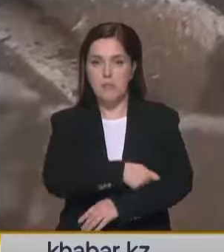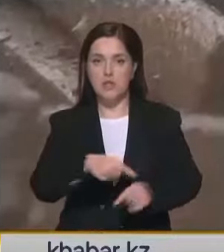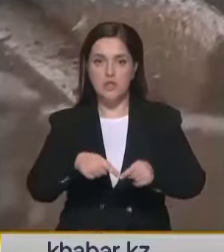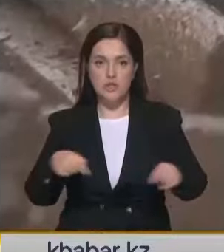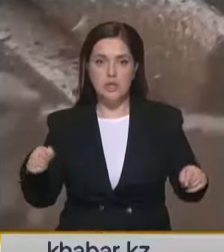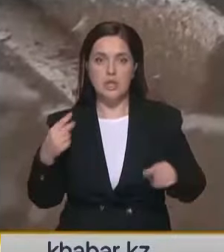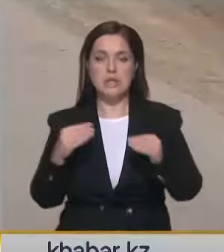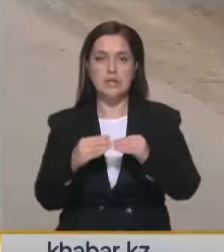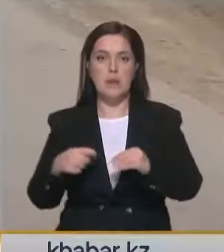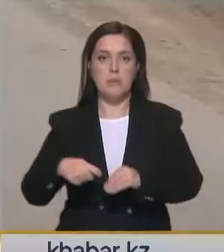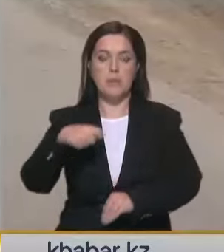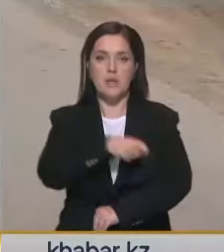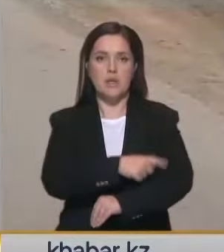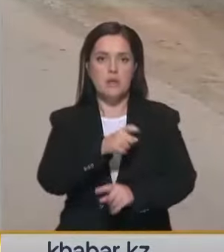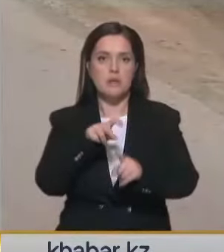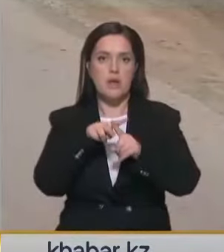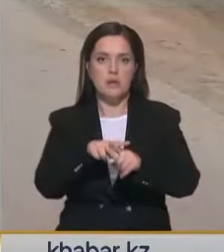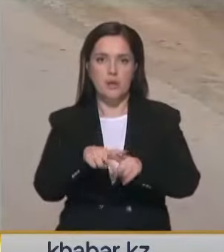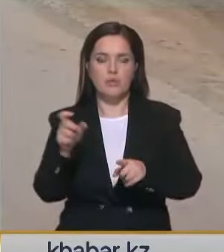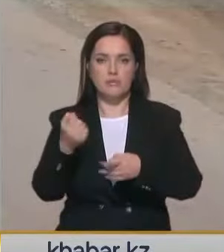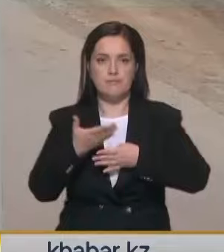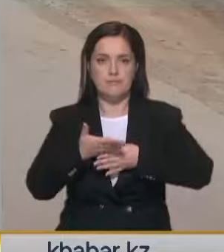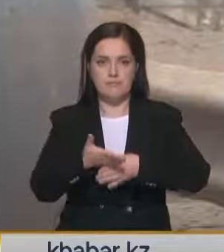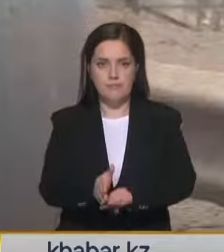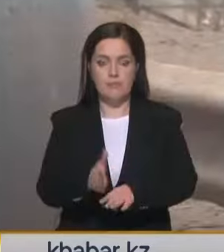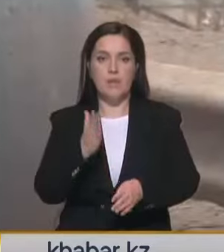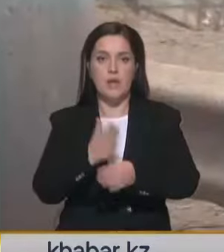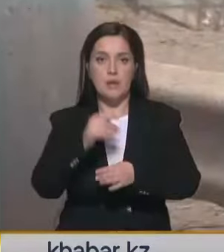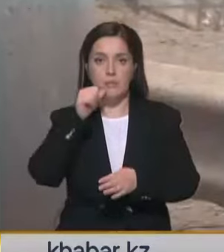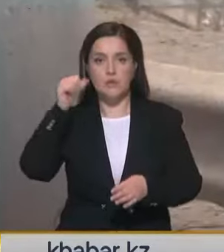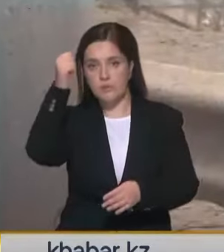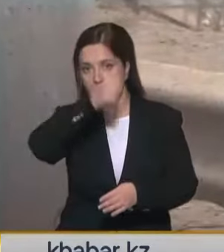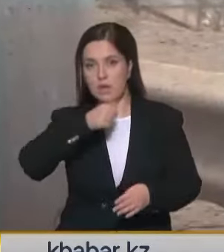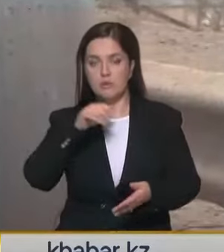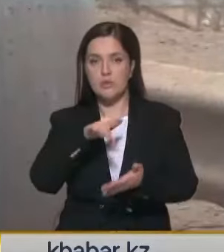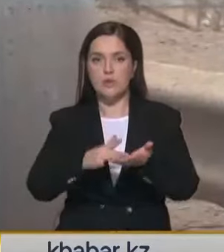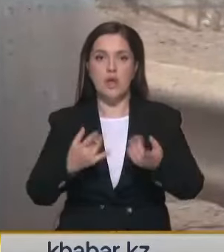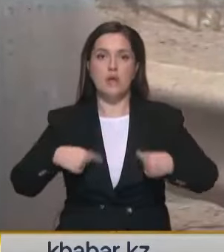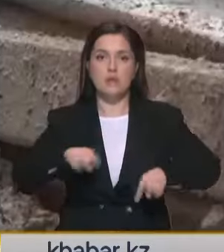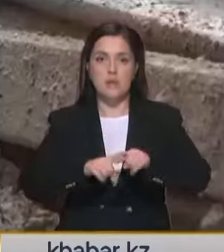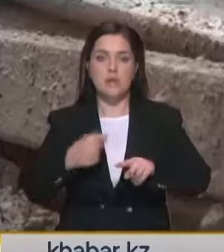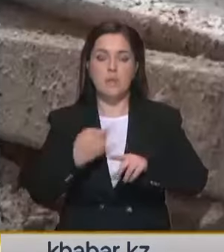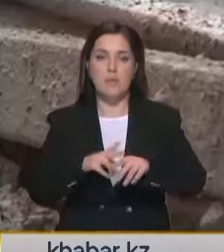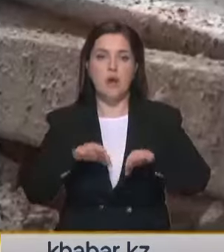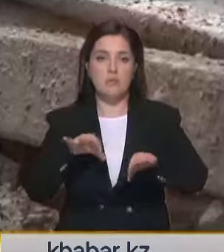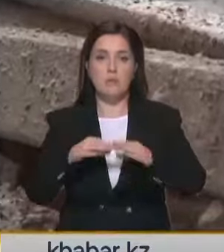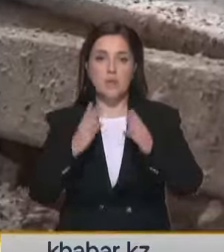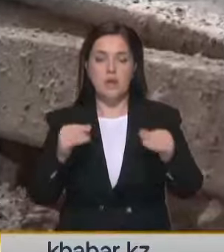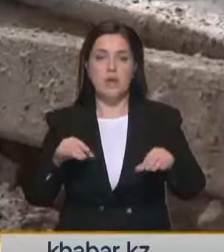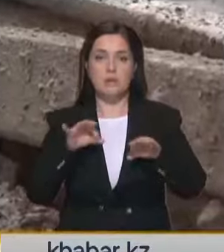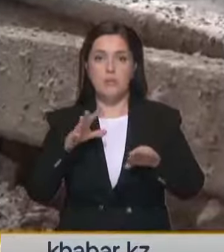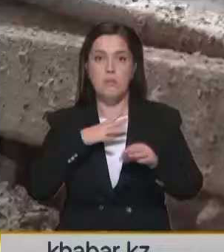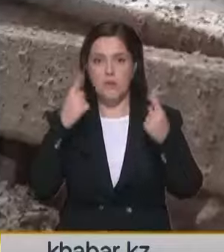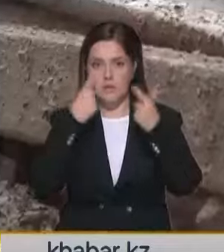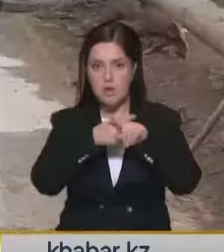10 метров. Из-за большой нагрузки мост начал деформироваться. В прошлом году специалисты городского отдела пассажирского транспорта и автомобильных дорог